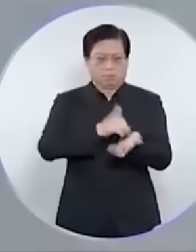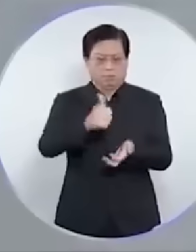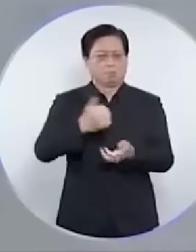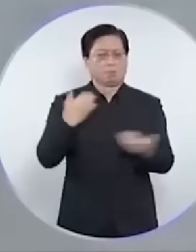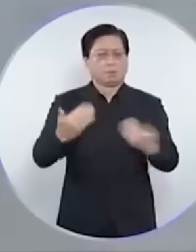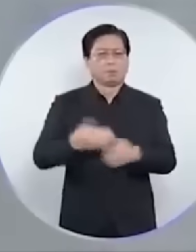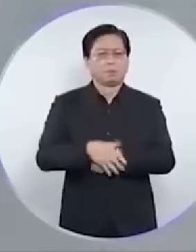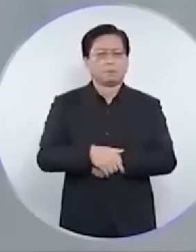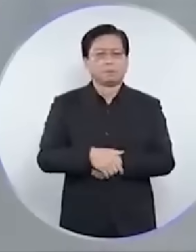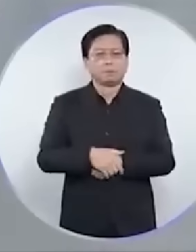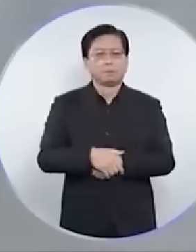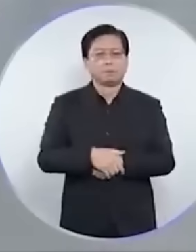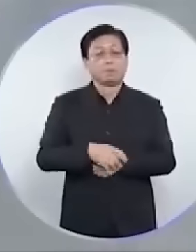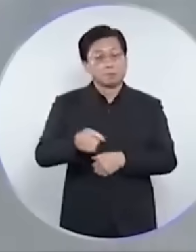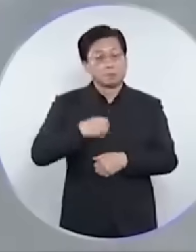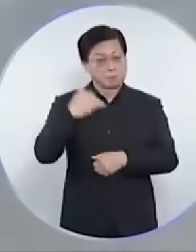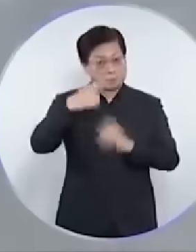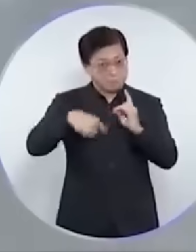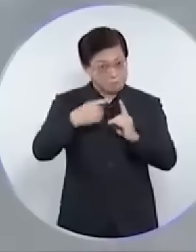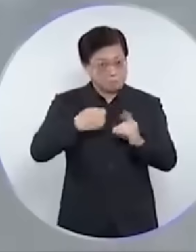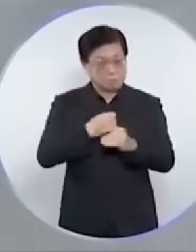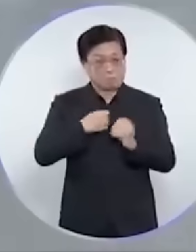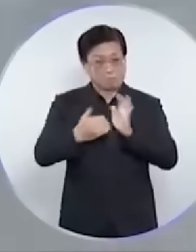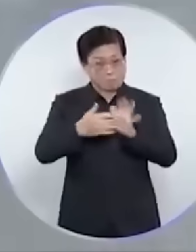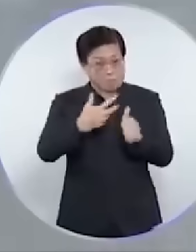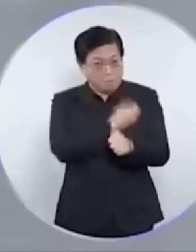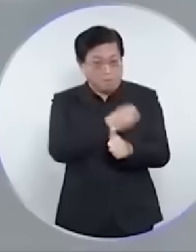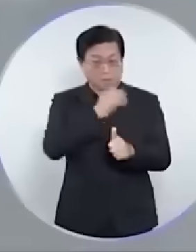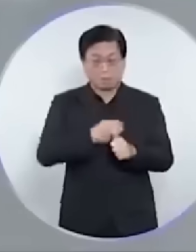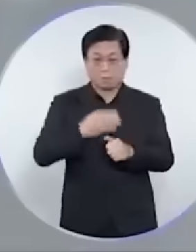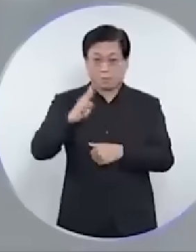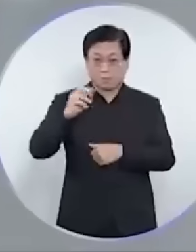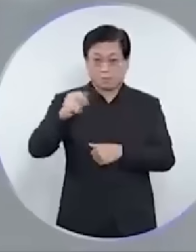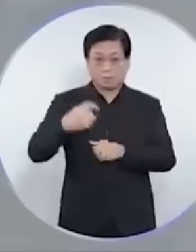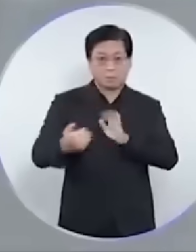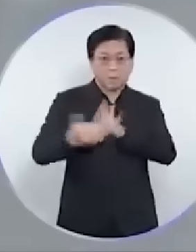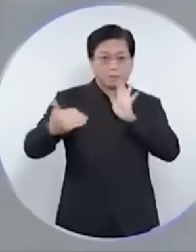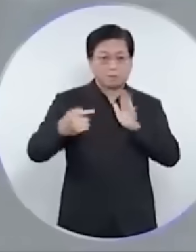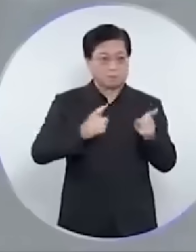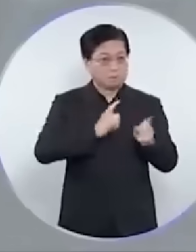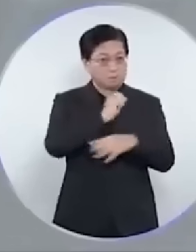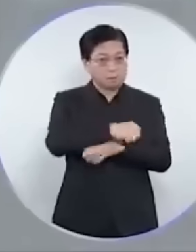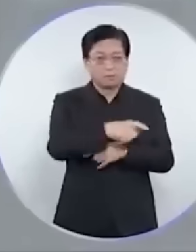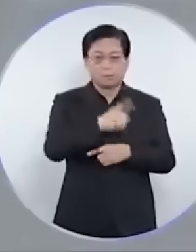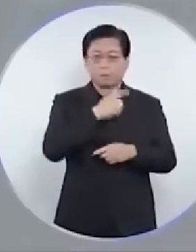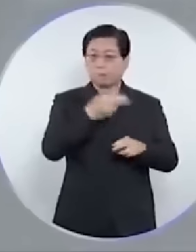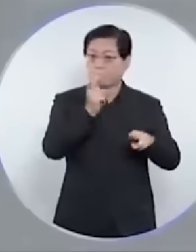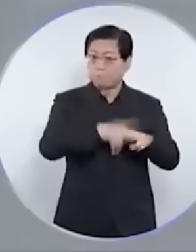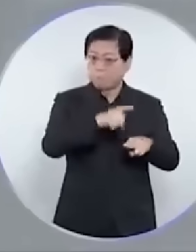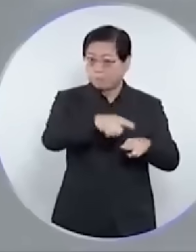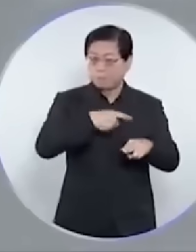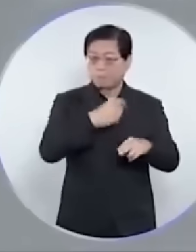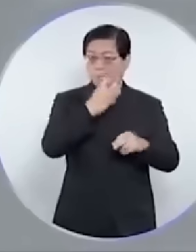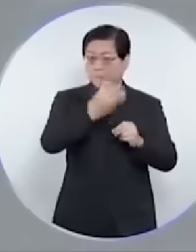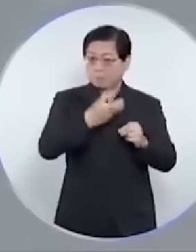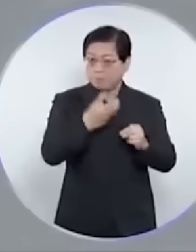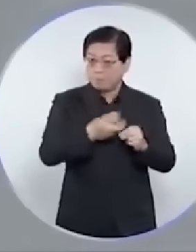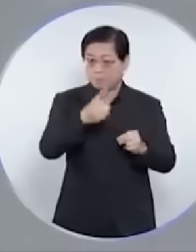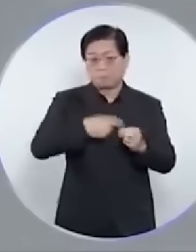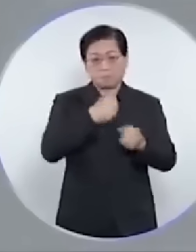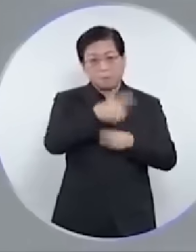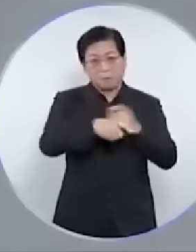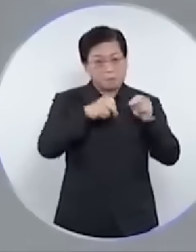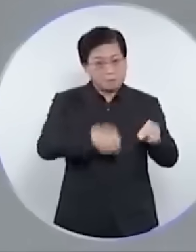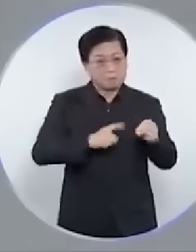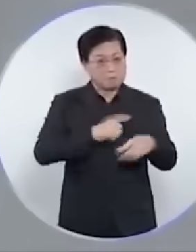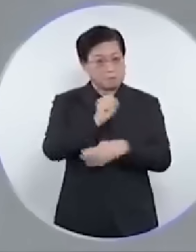生。为了高端疫苗挡 BNT 你同意吗？高端疫苗要封存三十年的采购